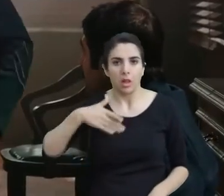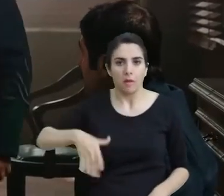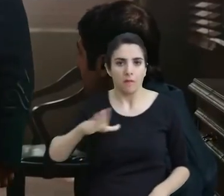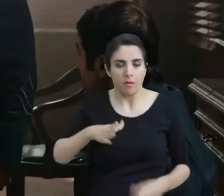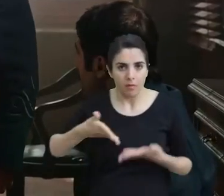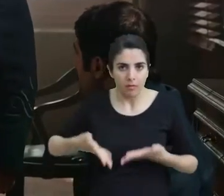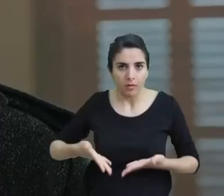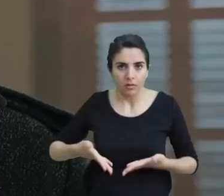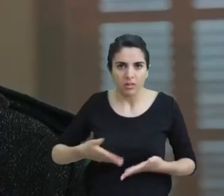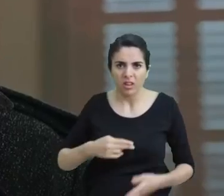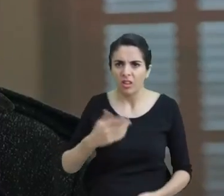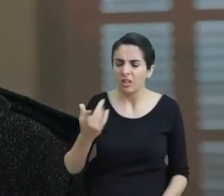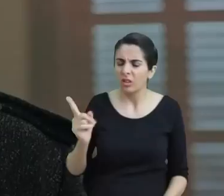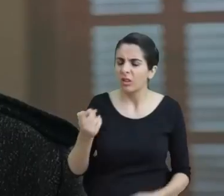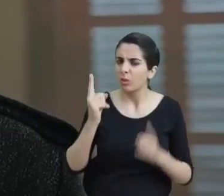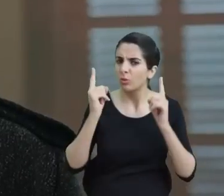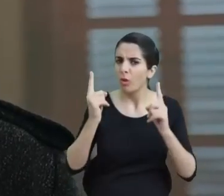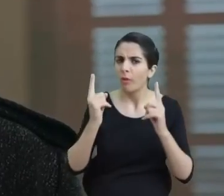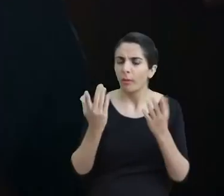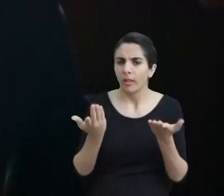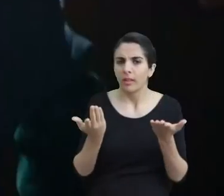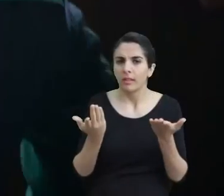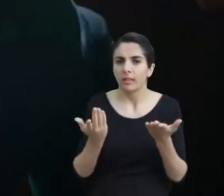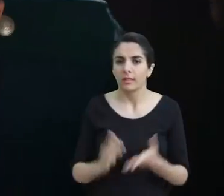Benim silahım burada. Tövbe estağfurullah.